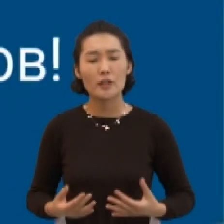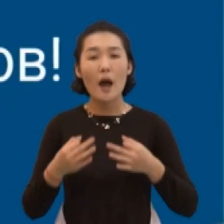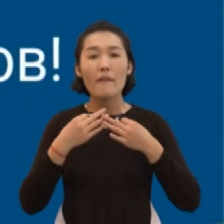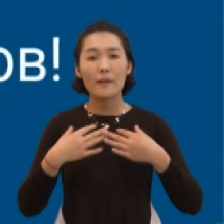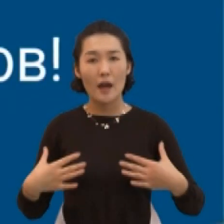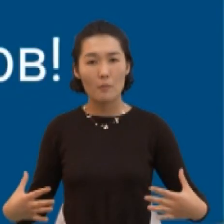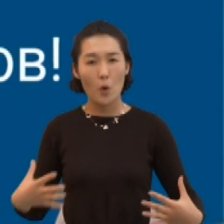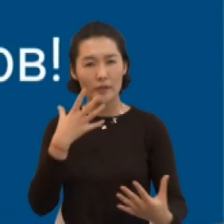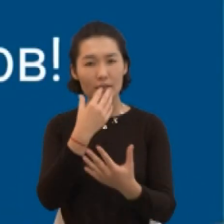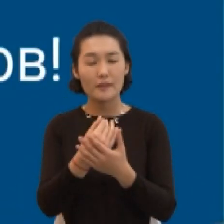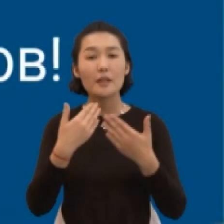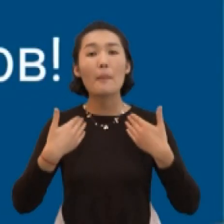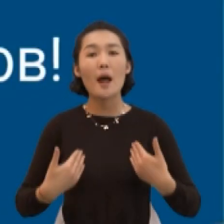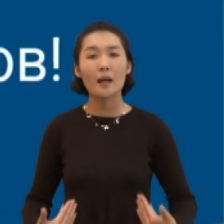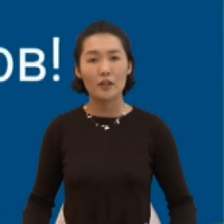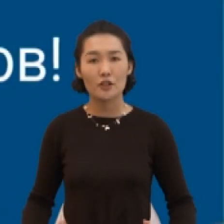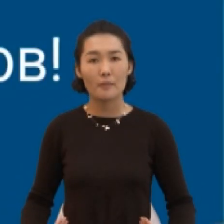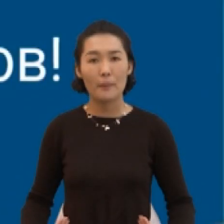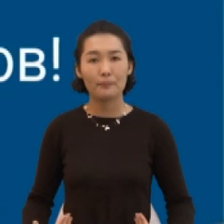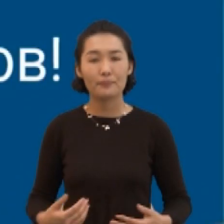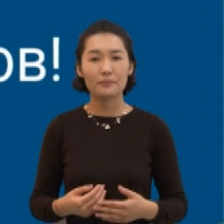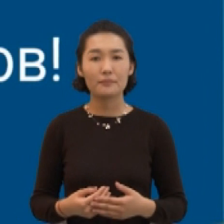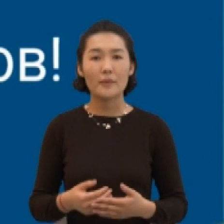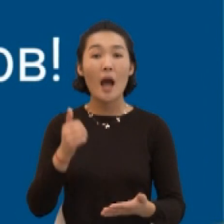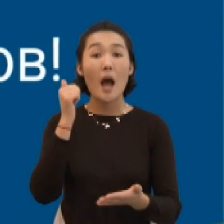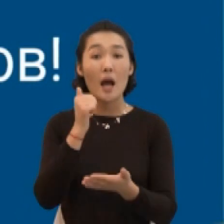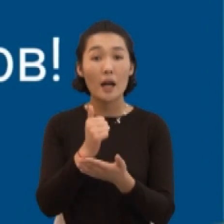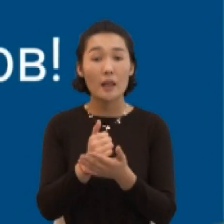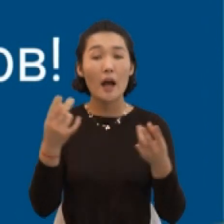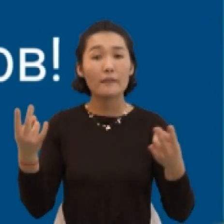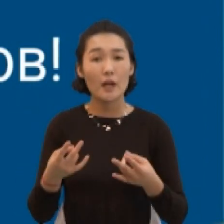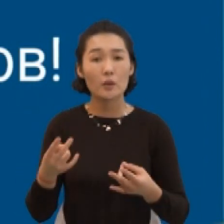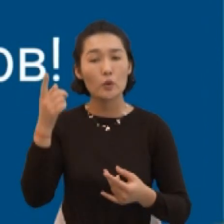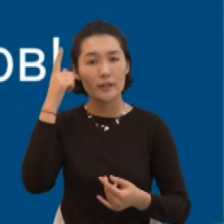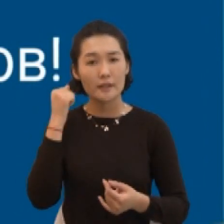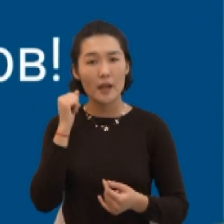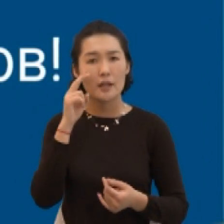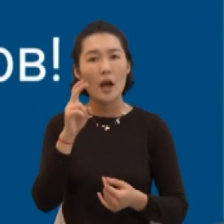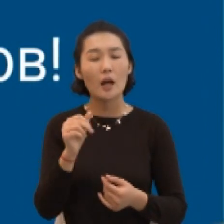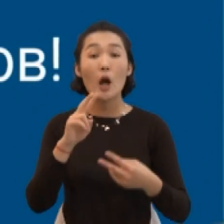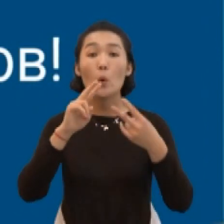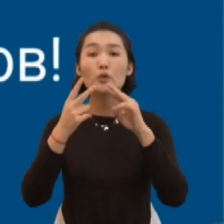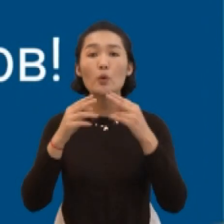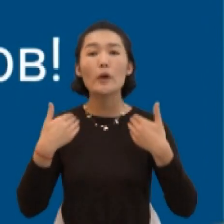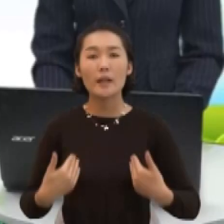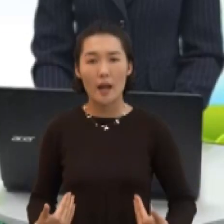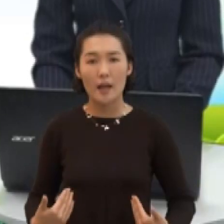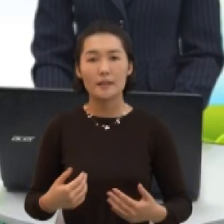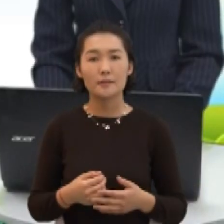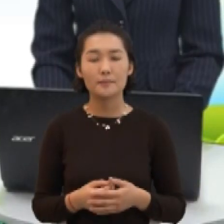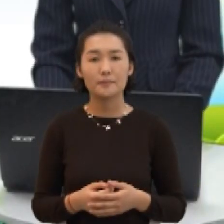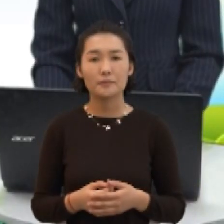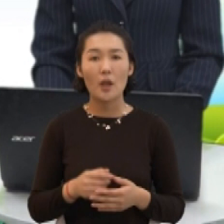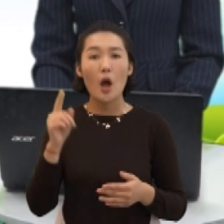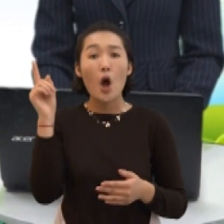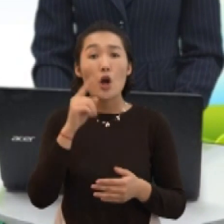гармонии со своим организмом. А значит, прежде всего нужно знать, как он устроен. Так что